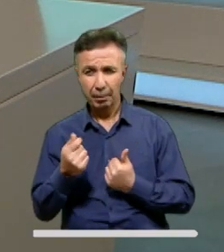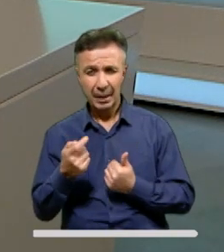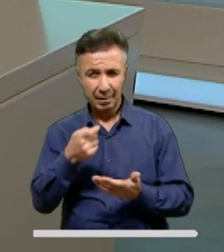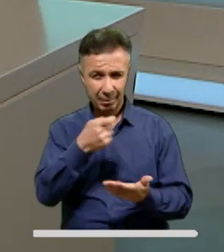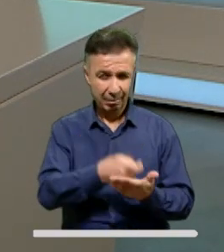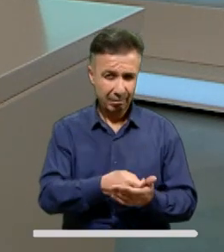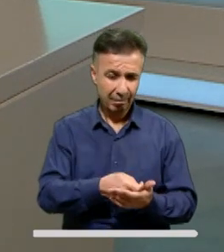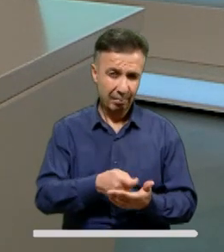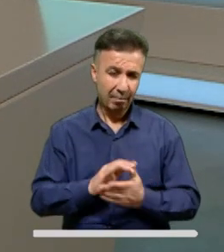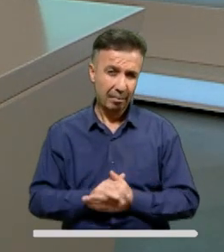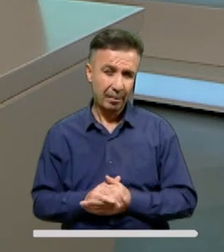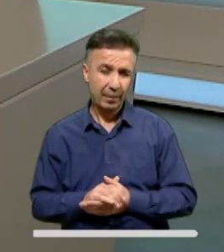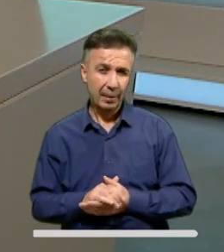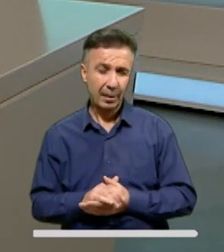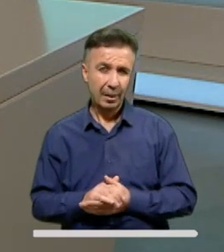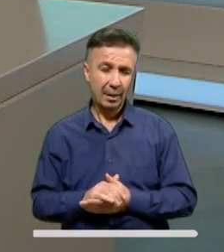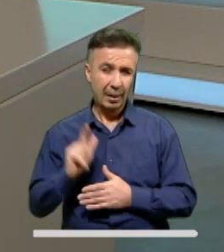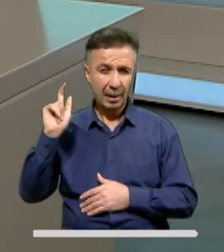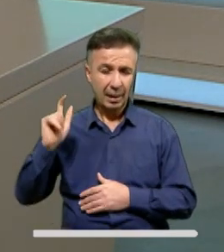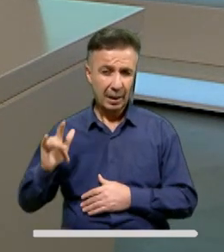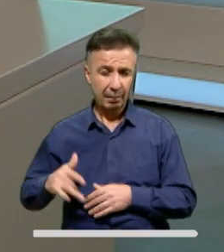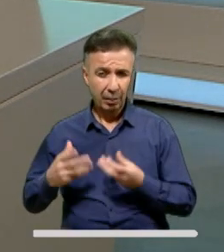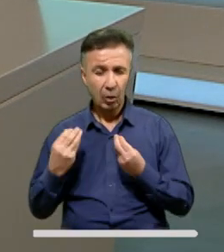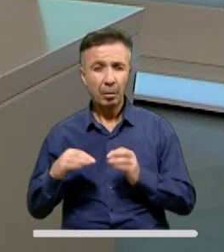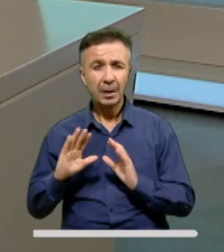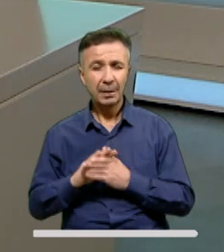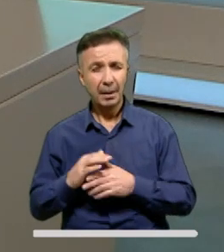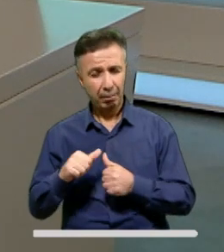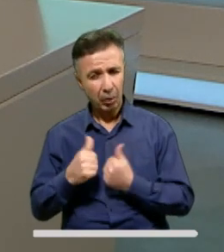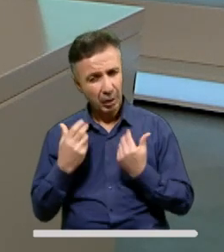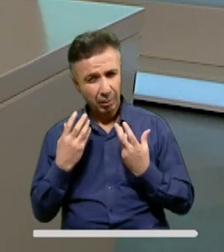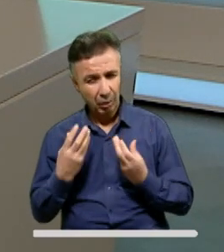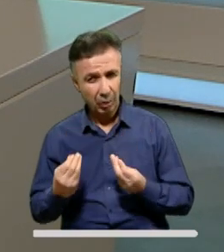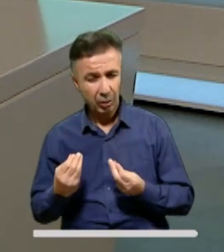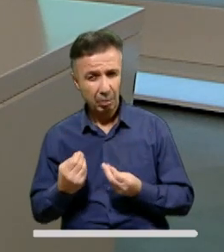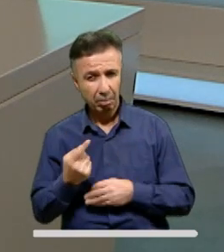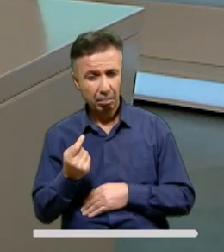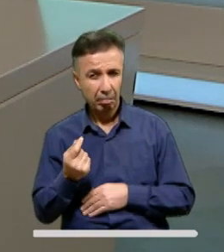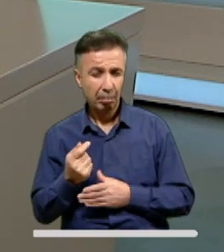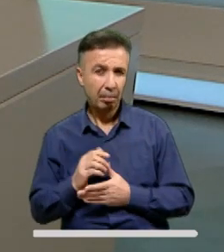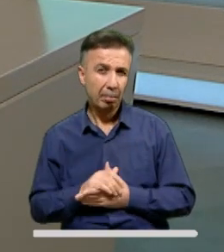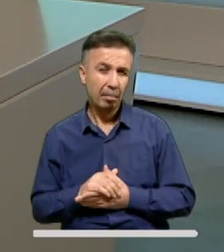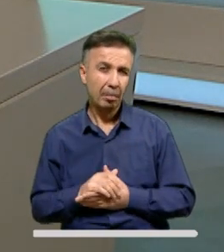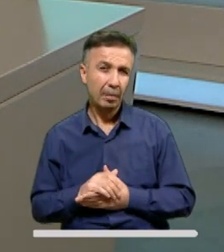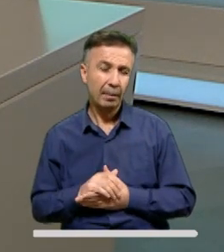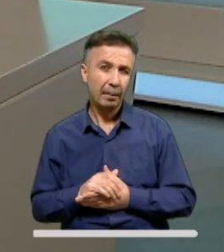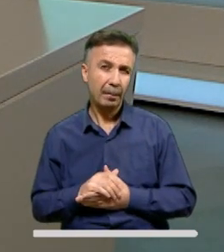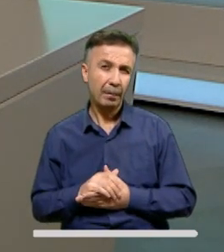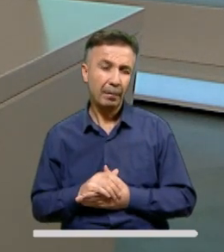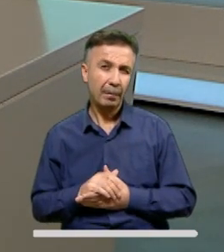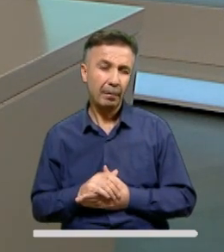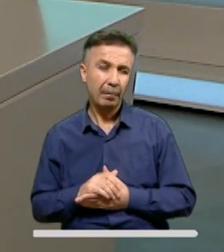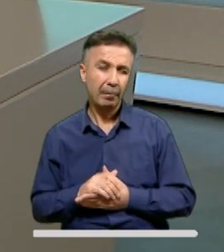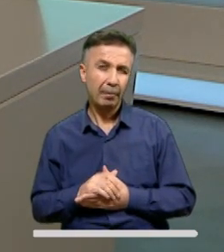Başımıza böyle Allah'ın hoşunda olmadığı bir şey geldi, helal. Hı hı. Bir parça mevze şeyimiz var,